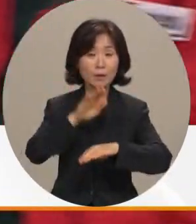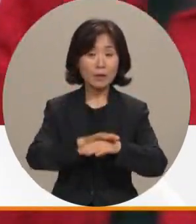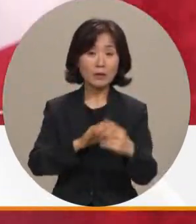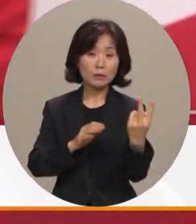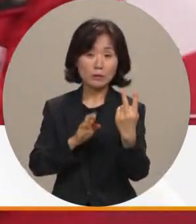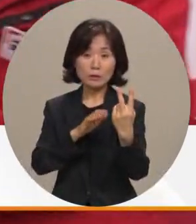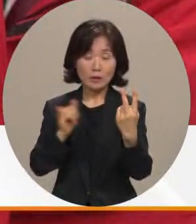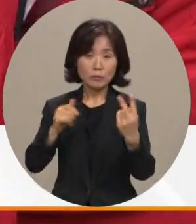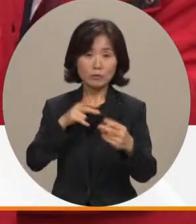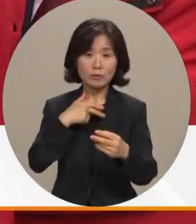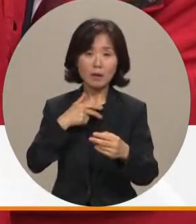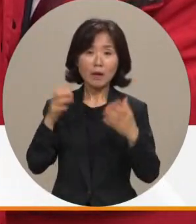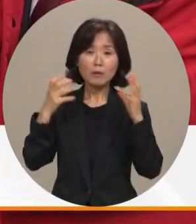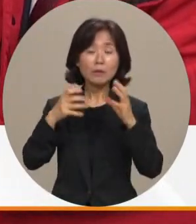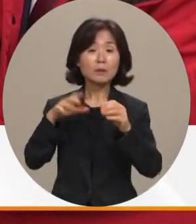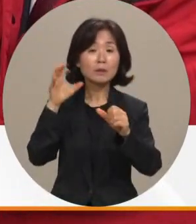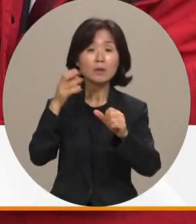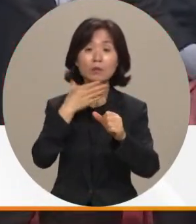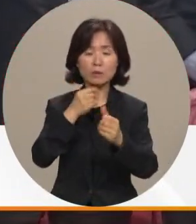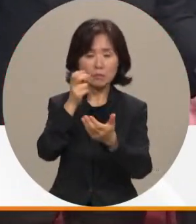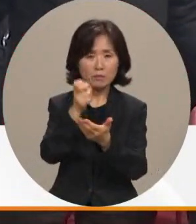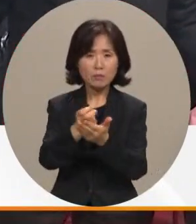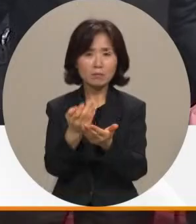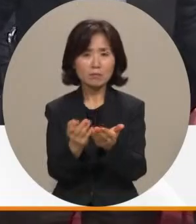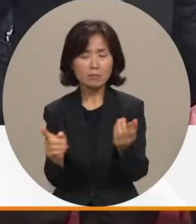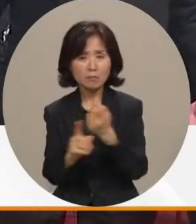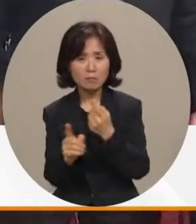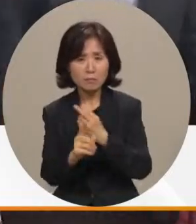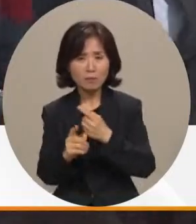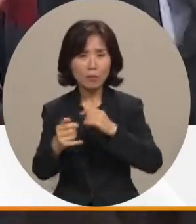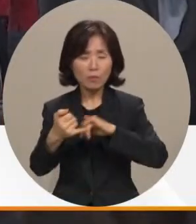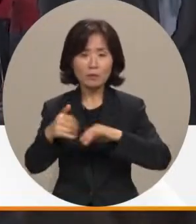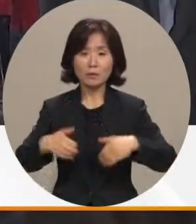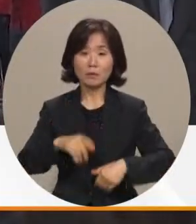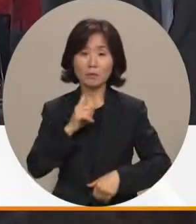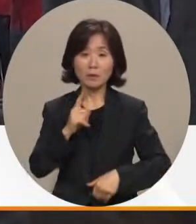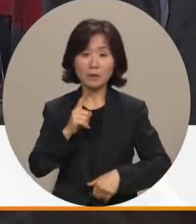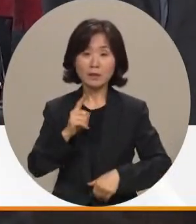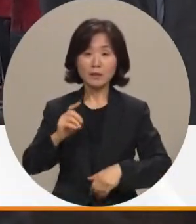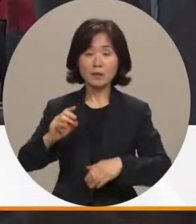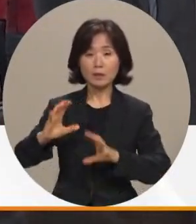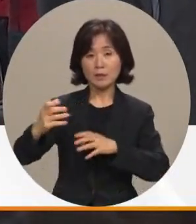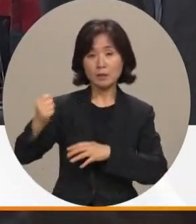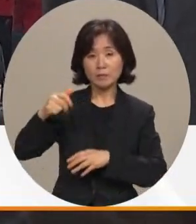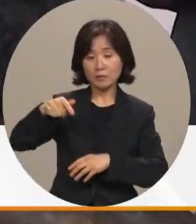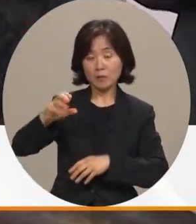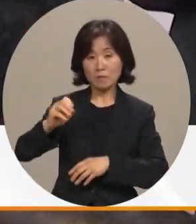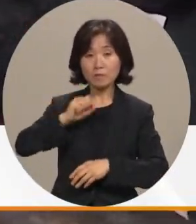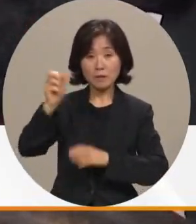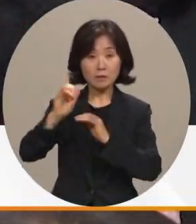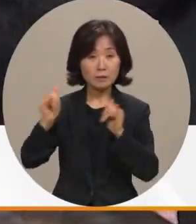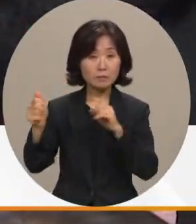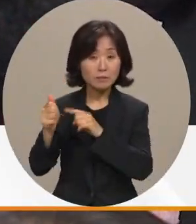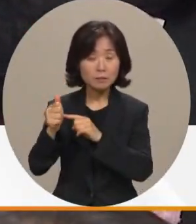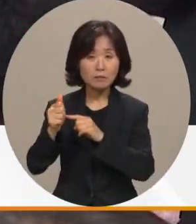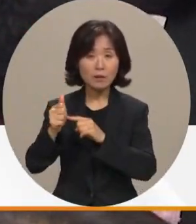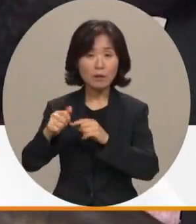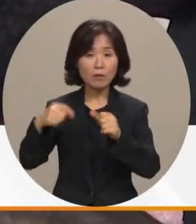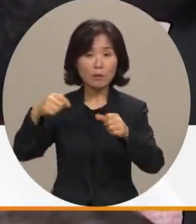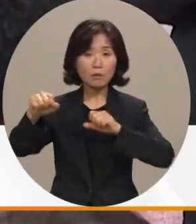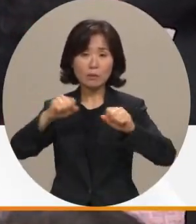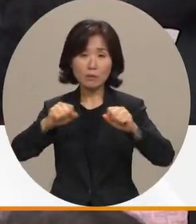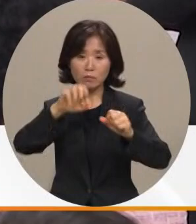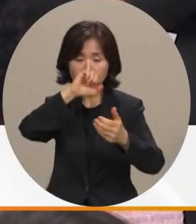최우선 과제로 꼽고 있습니다 먼저 교총 회장 출신의 국민의 힘 정성국 당 선인은 정당한 교육 활동을